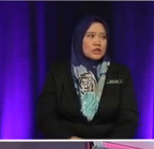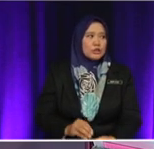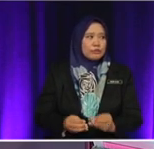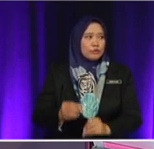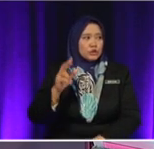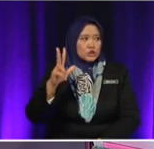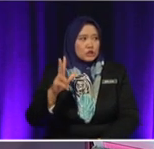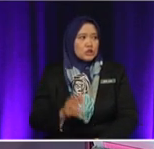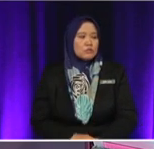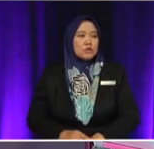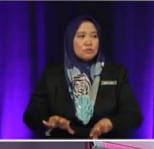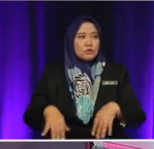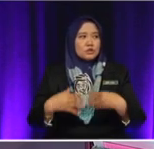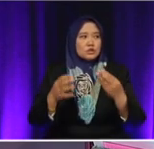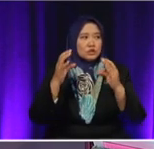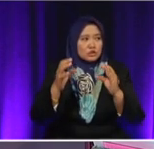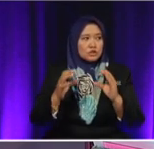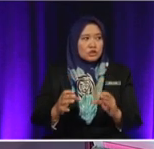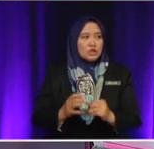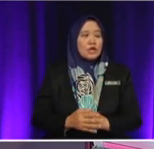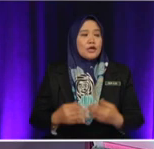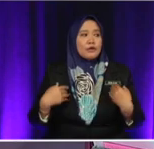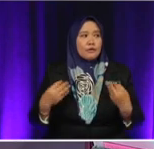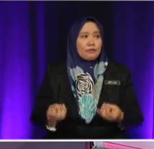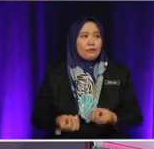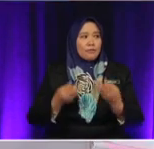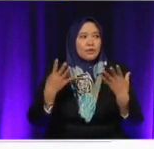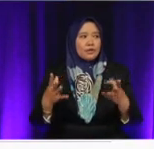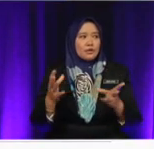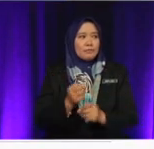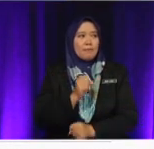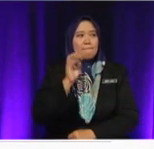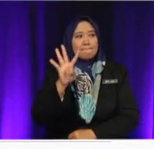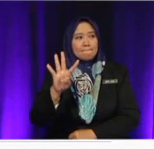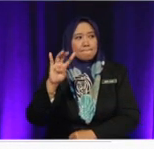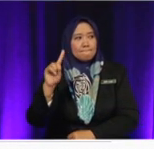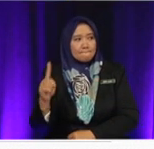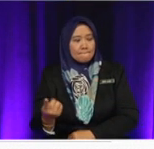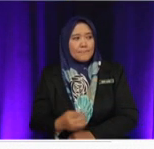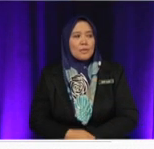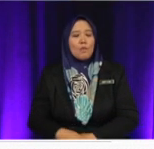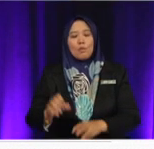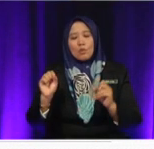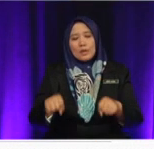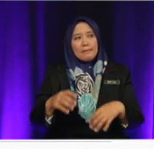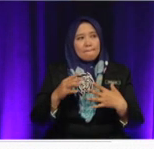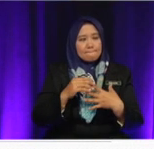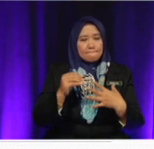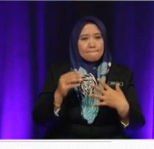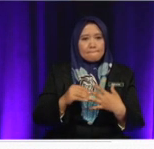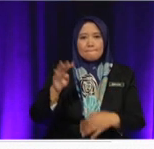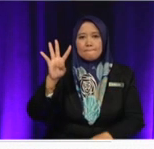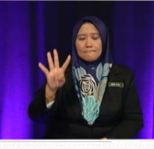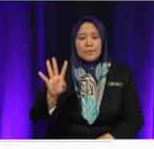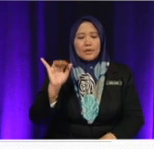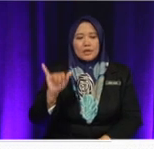cara jana idea kreatif pun sama, ada banyak. Tapi markah 4 saja tadi, maknanya kita pilih kan 4 yang